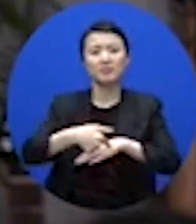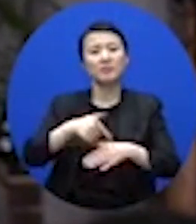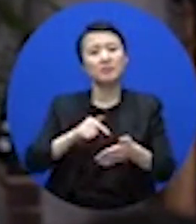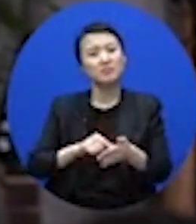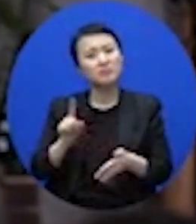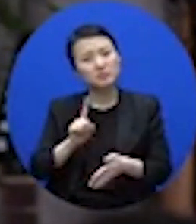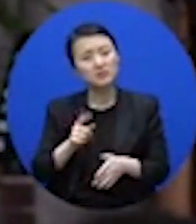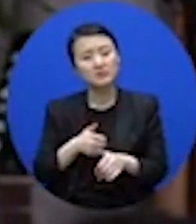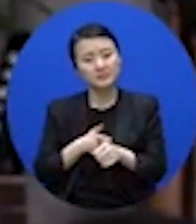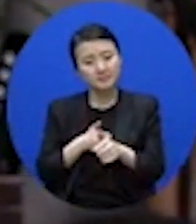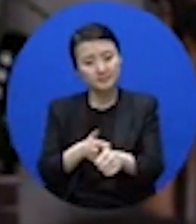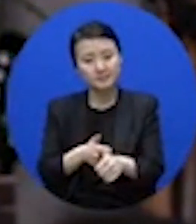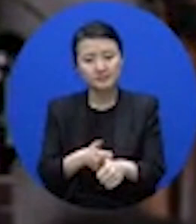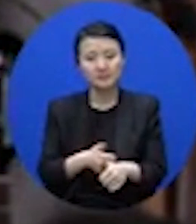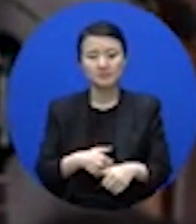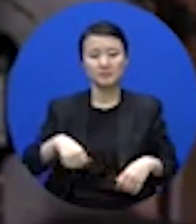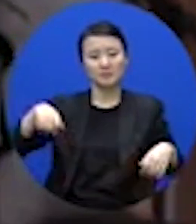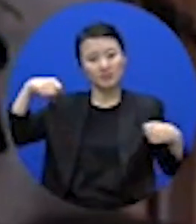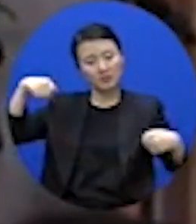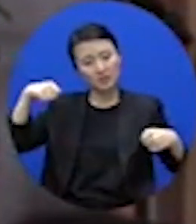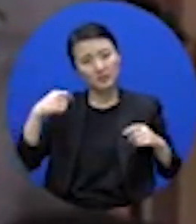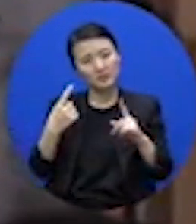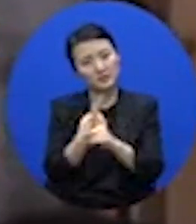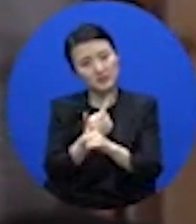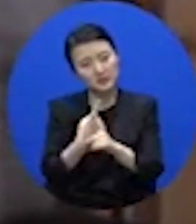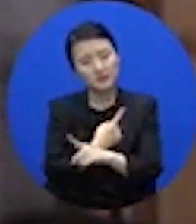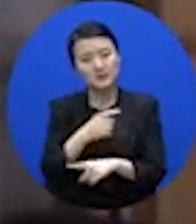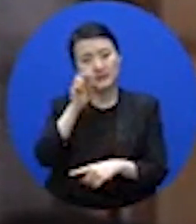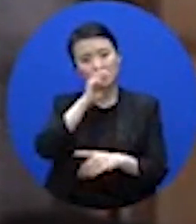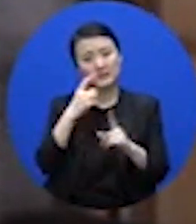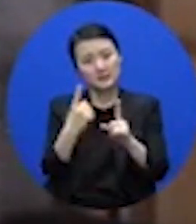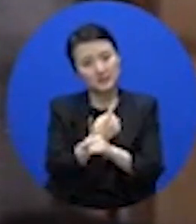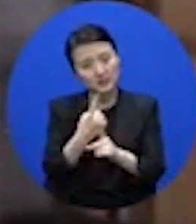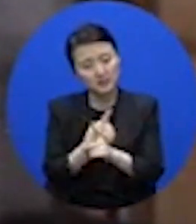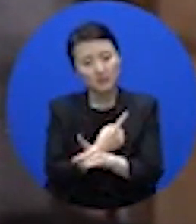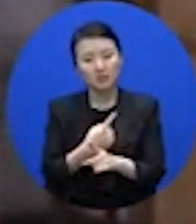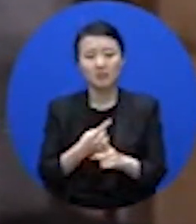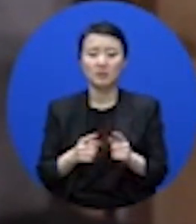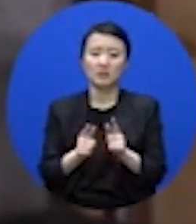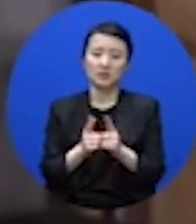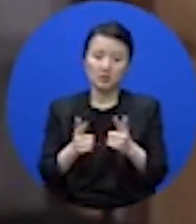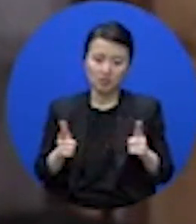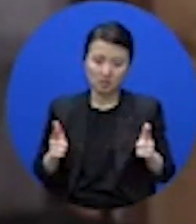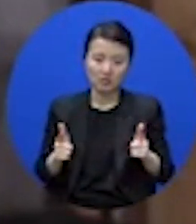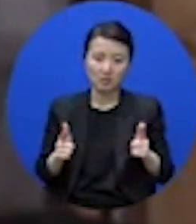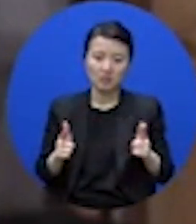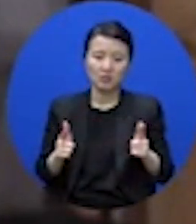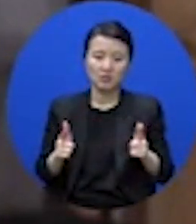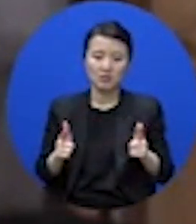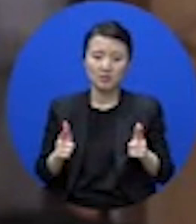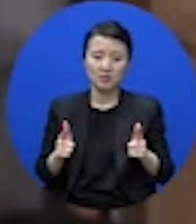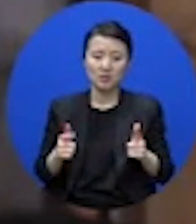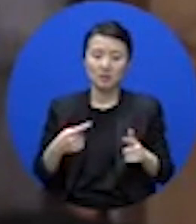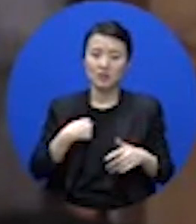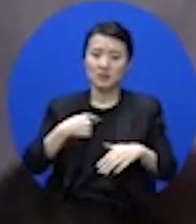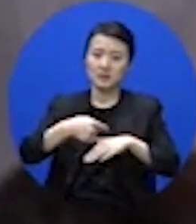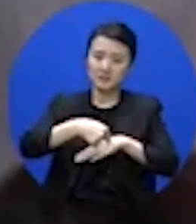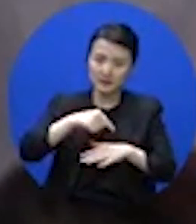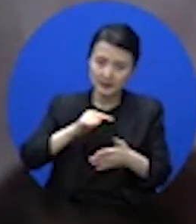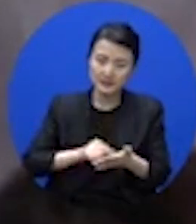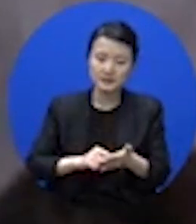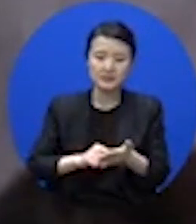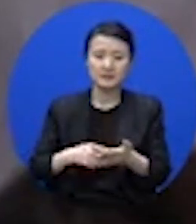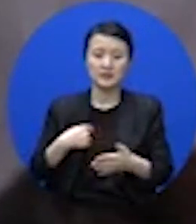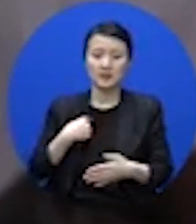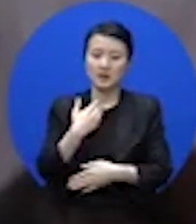이 연극치료라든지 음악치료, 미술치료 이렇게 다양하게 우리가 뭐예요? 내 마음을,